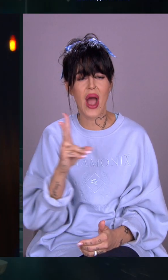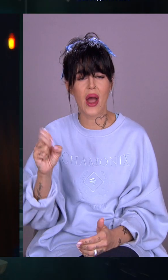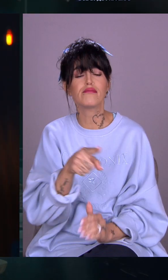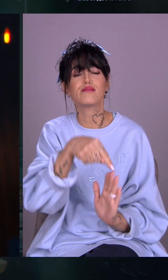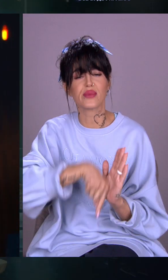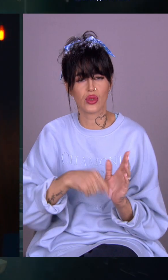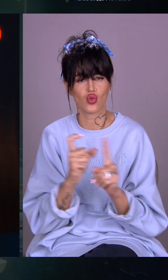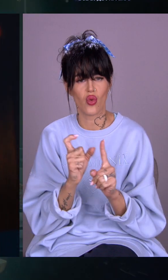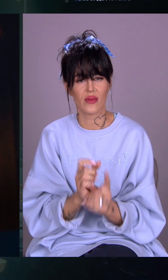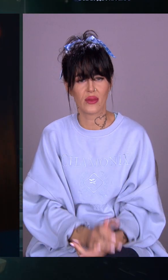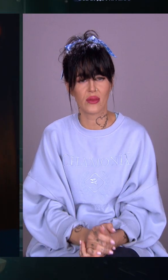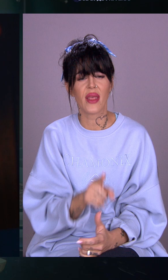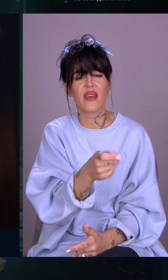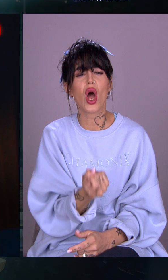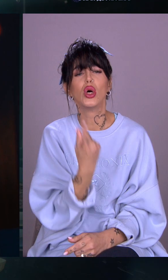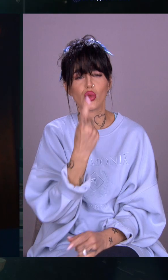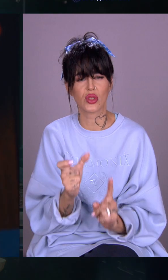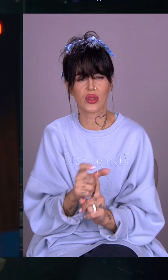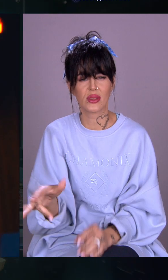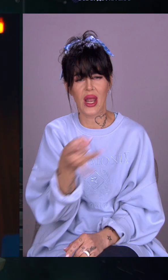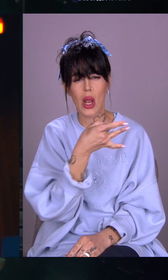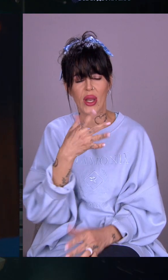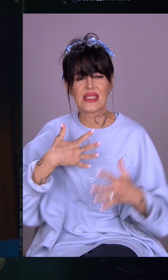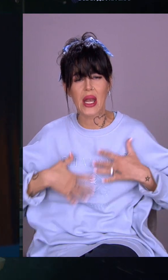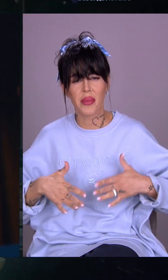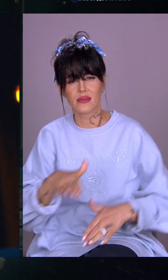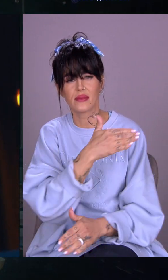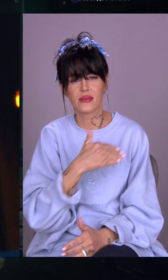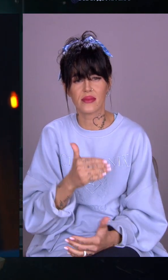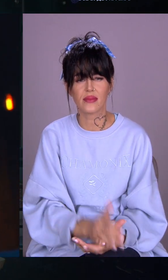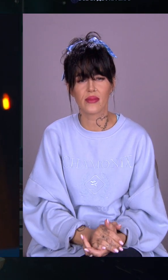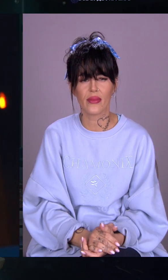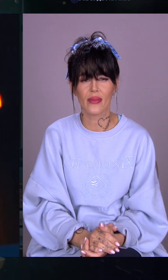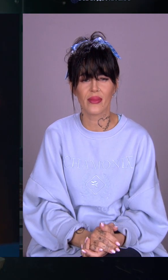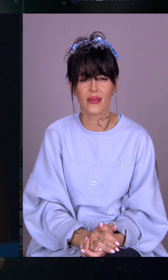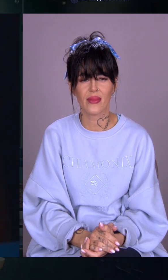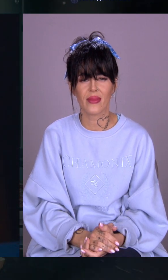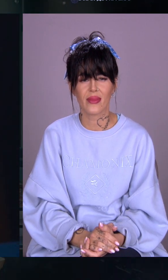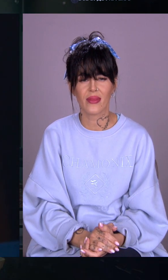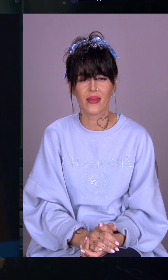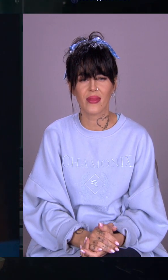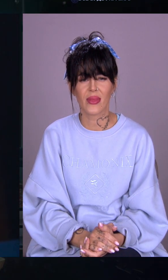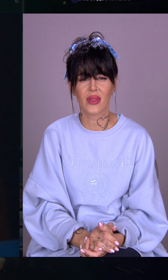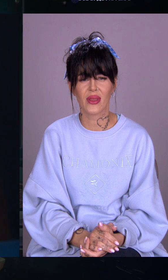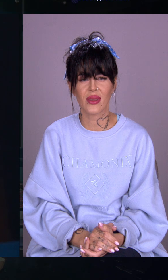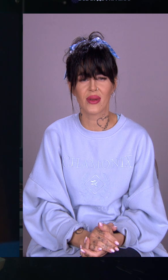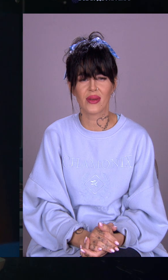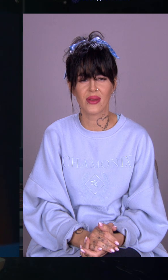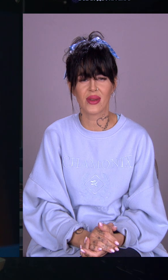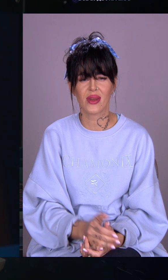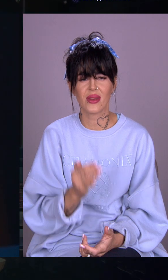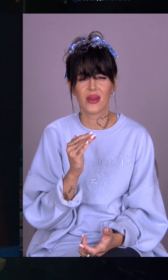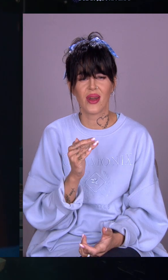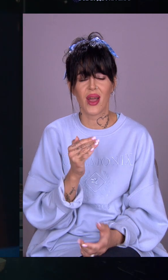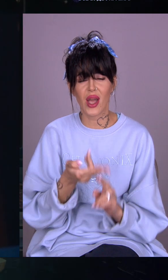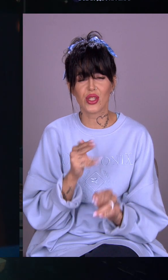це... Це регіон Закарпаття. Це Закарпаття. Жебаловка. Це просто, жінка. Просто жаболовка, понятно. Да, це шняга, жеба.